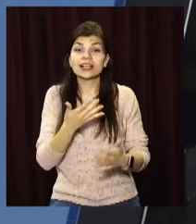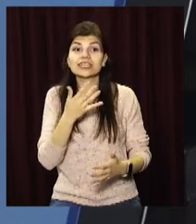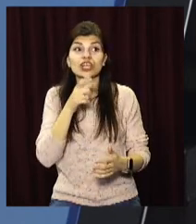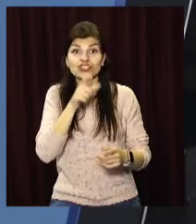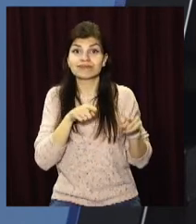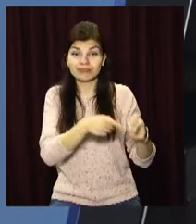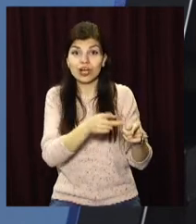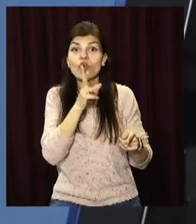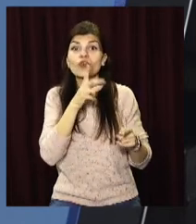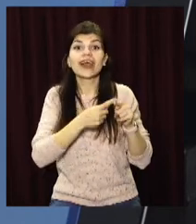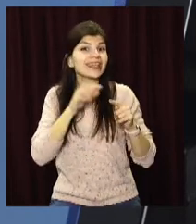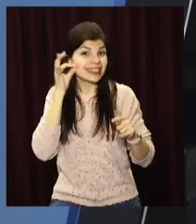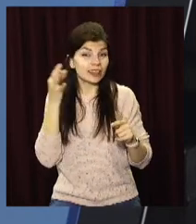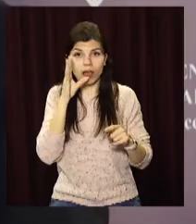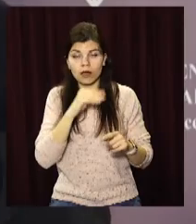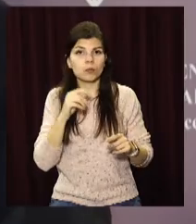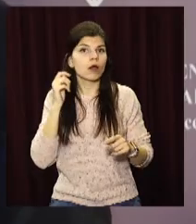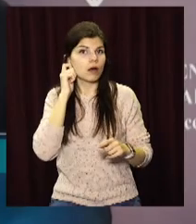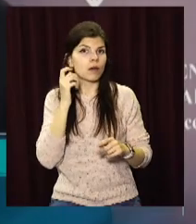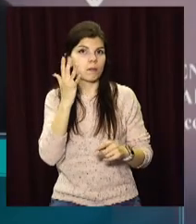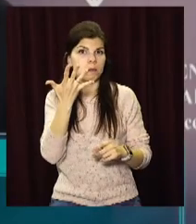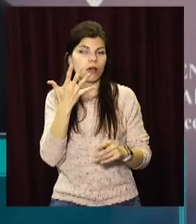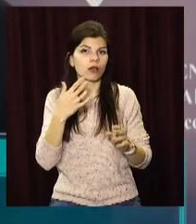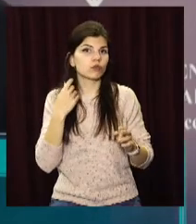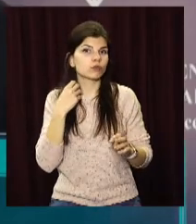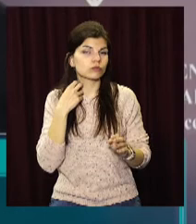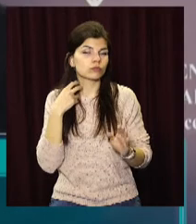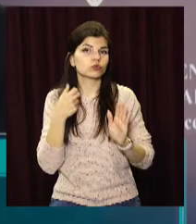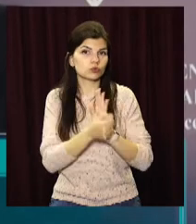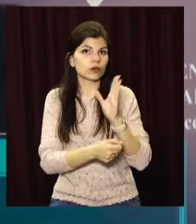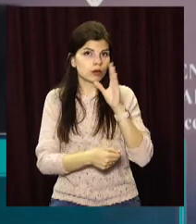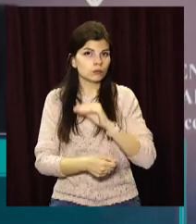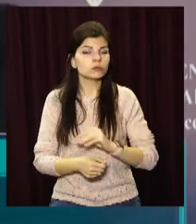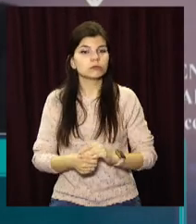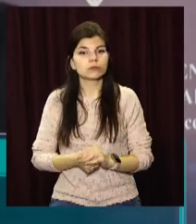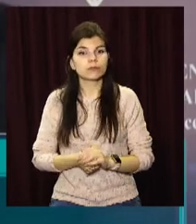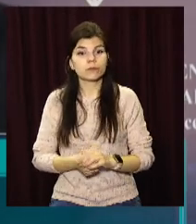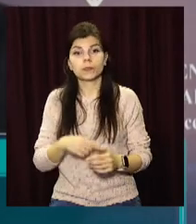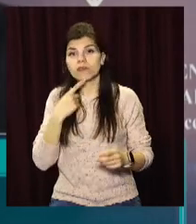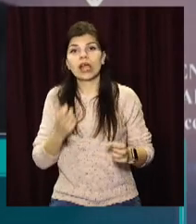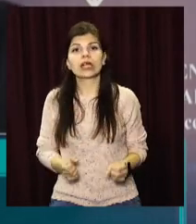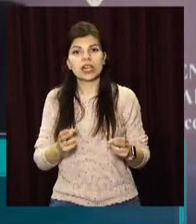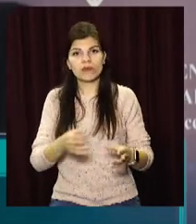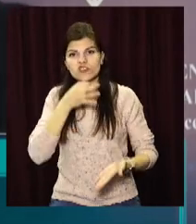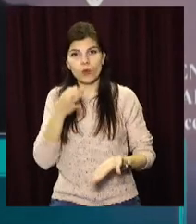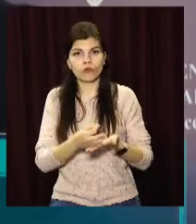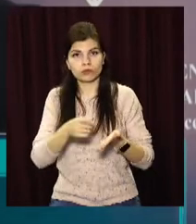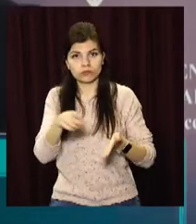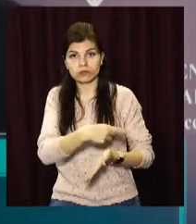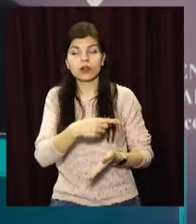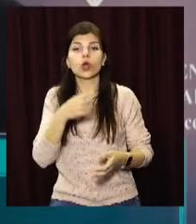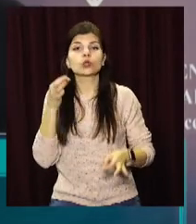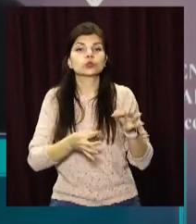до 7 років позбавлення волі. Особа злочинця була встановлена та притягнута до кримінальної відповідальності.